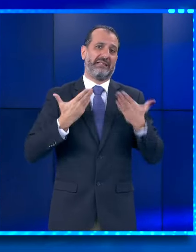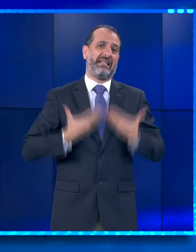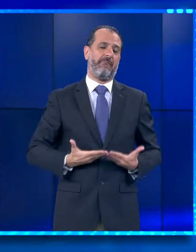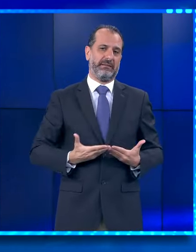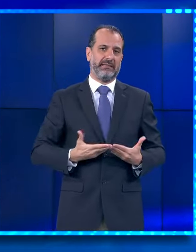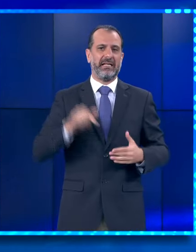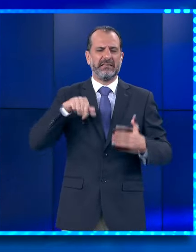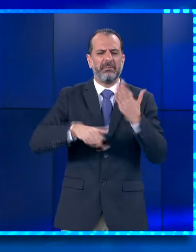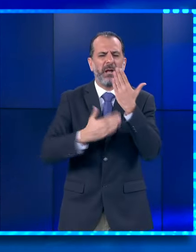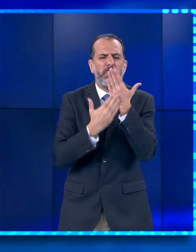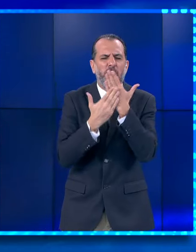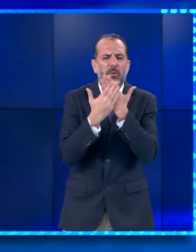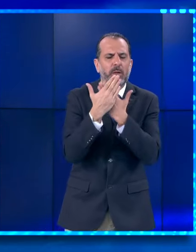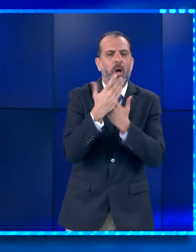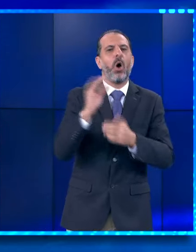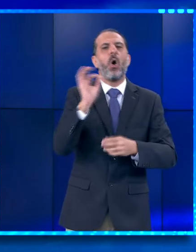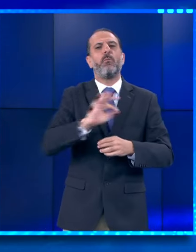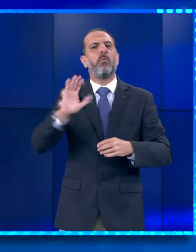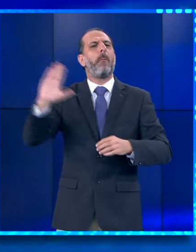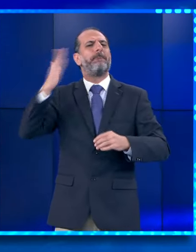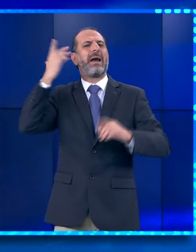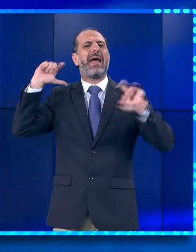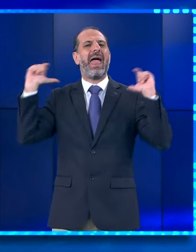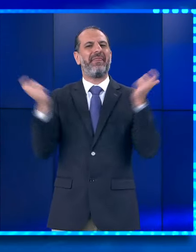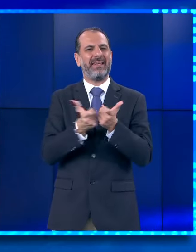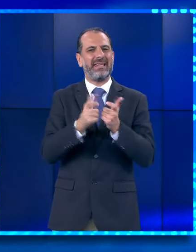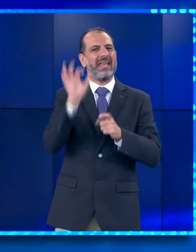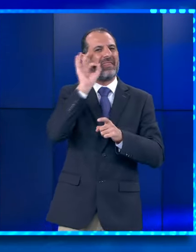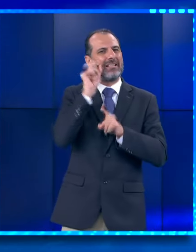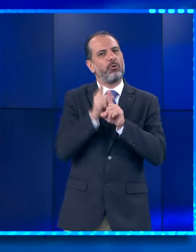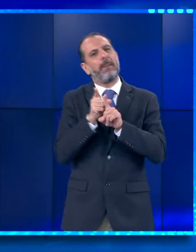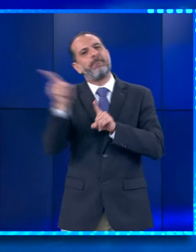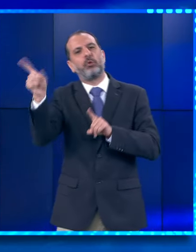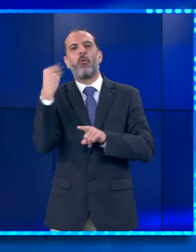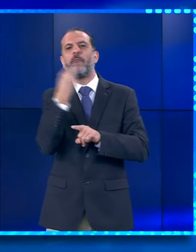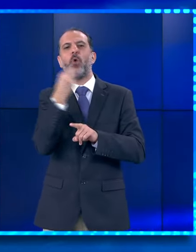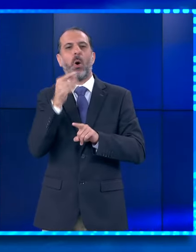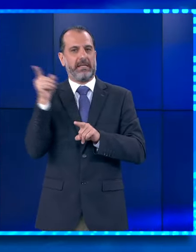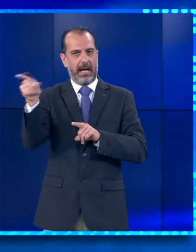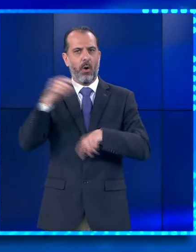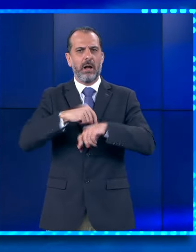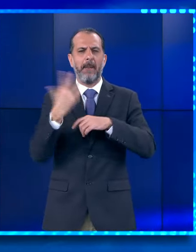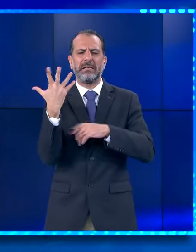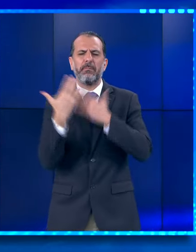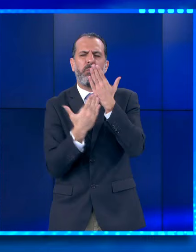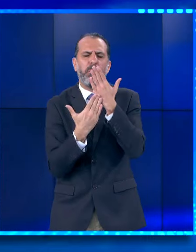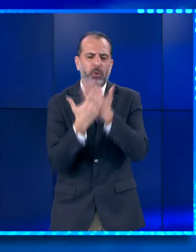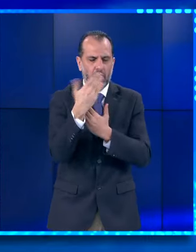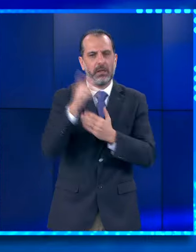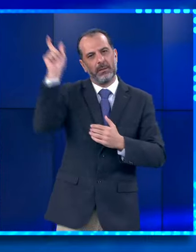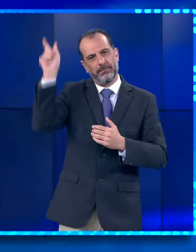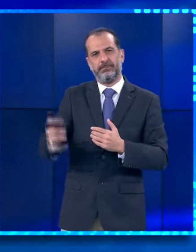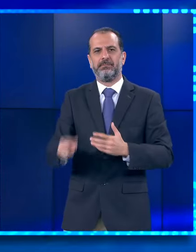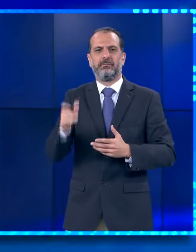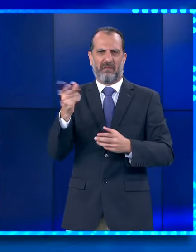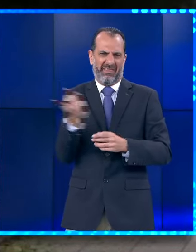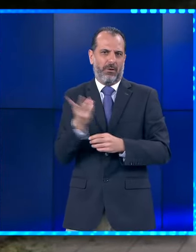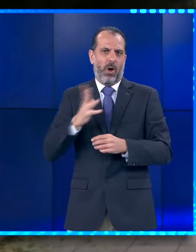ξημερώματα λίγο έξω από τη Σκίδρα στην παλαιά Εθνική Οδό Θεσσαλονίκης Φλόρινας. Περίπου στις 5 το πρωί, αυτοκίνητο που οδηγούσαν οι δύο